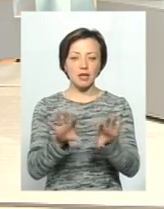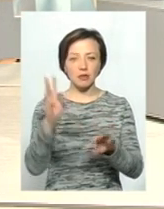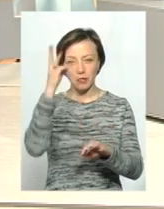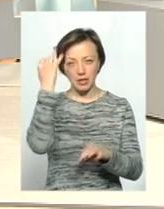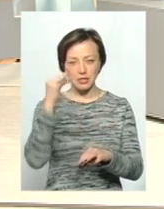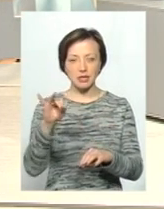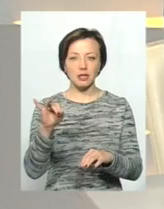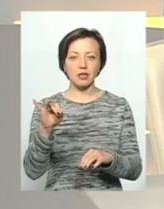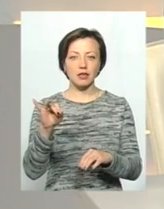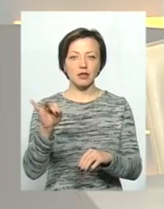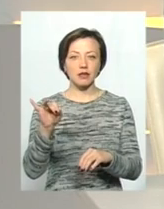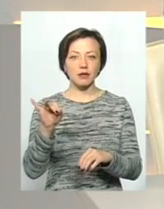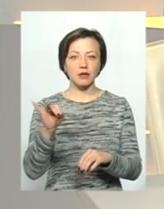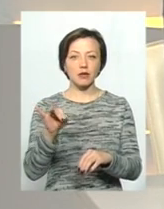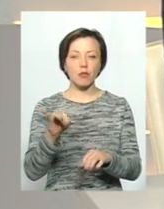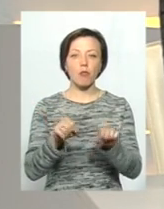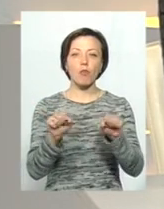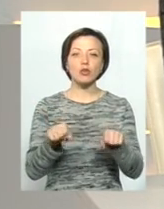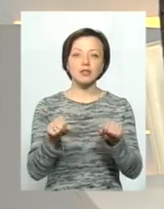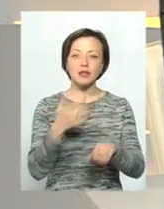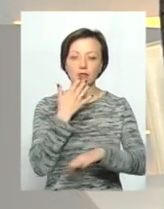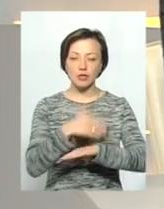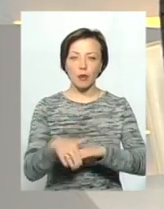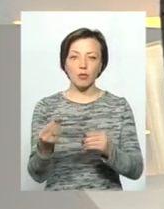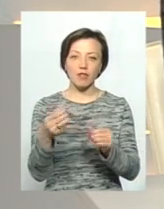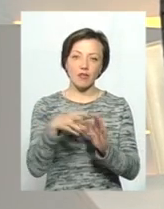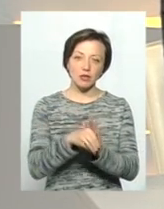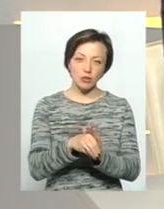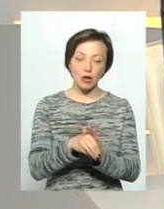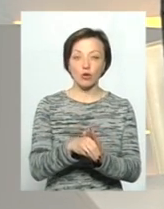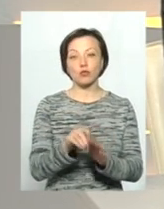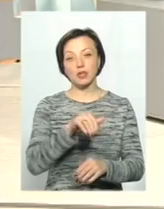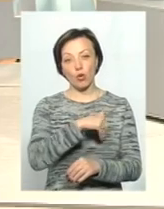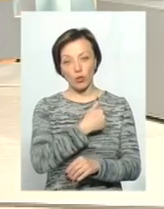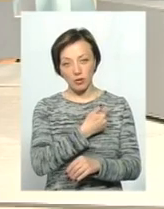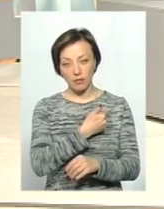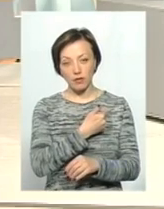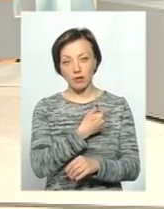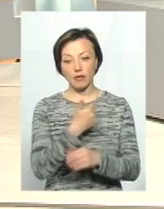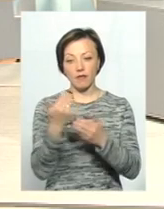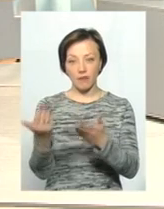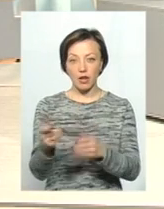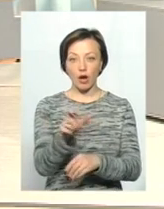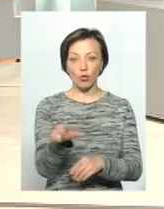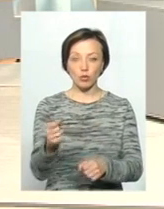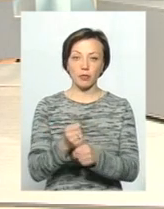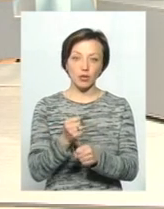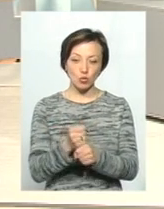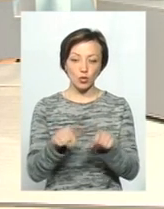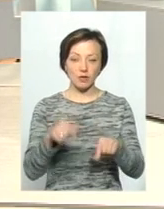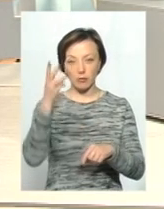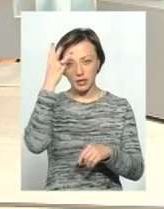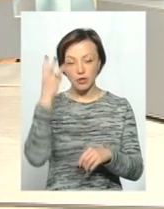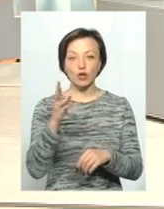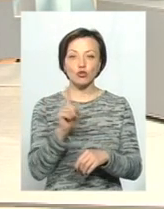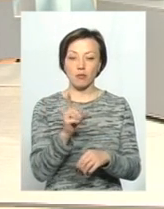Хмельницький потенційному іноземному інвестору, аби він захотів от ви, як люди, які працюєте в Хмельницькому,